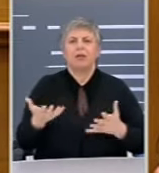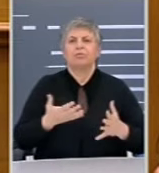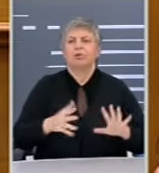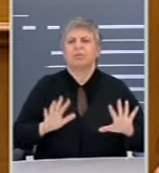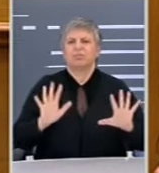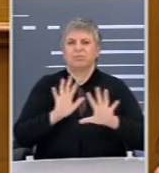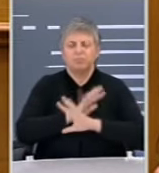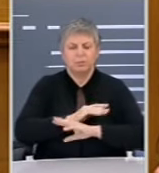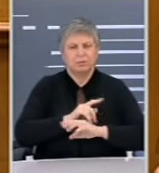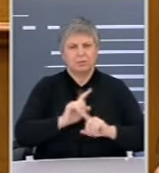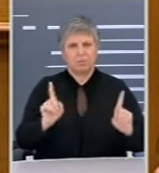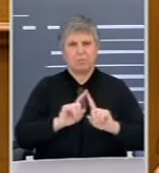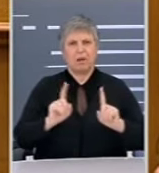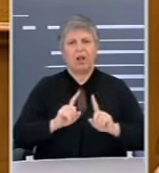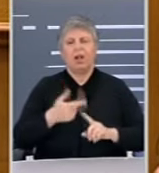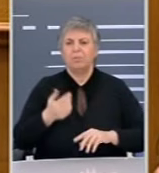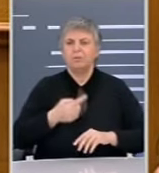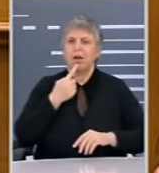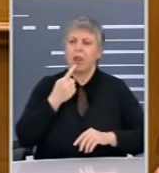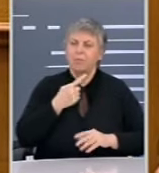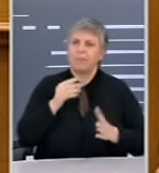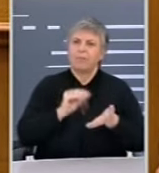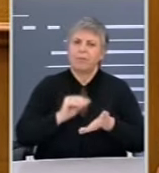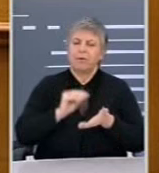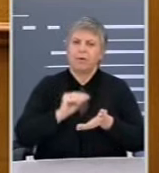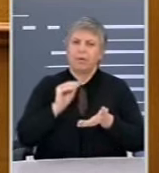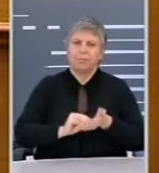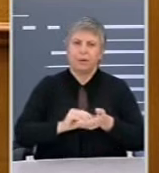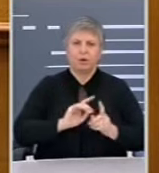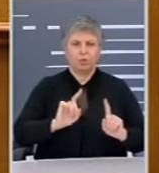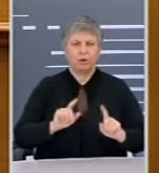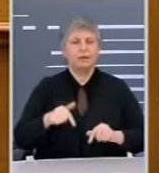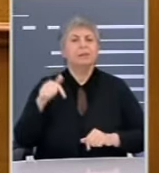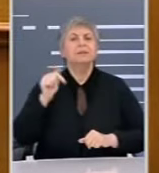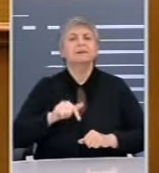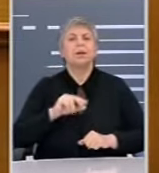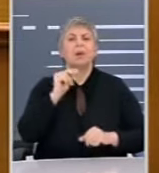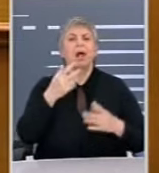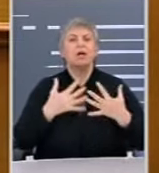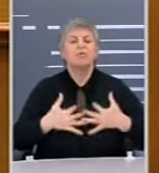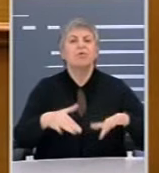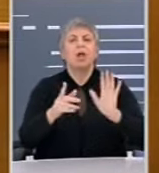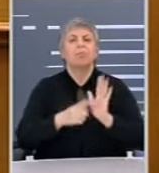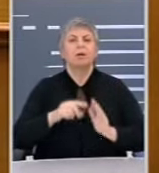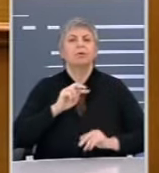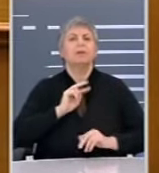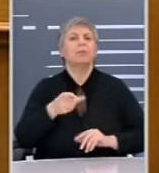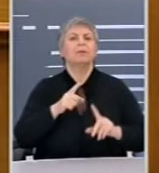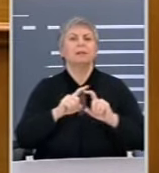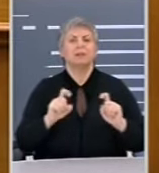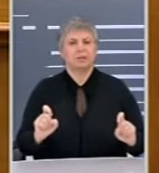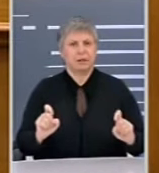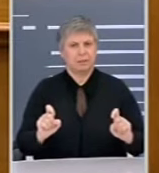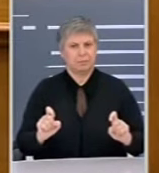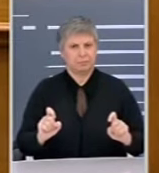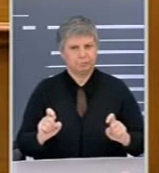λαός και για να μη μακρηγορώ απόψε η εθνική αντιπροσωπία πρέπει να απαντήσει στα ακόλουθα ερωτήματα δόθηκαν